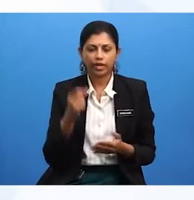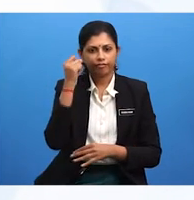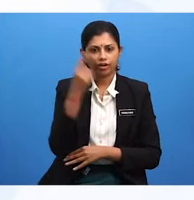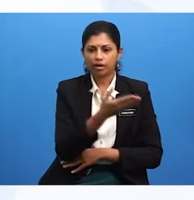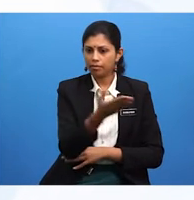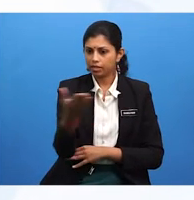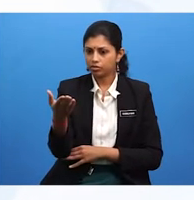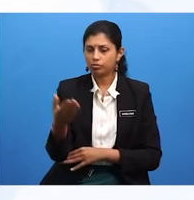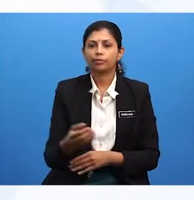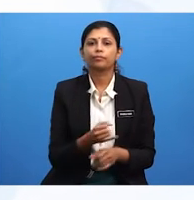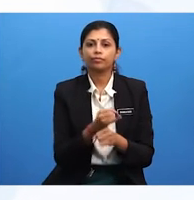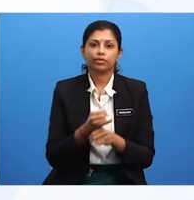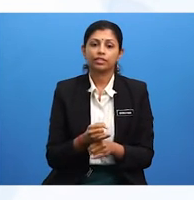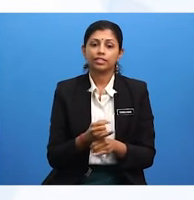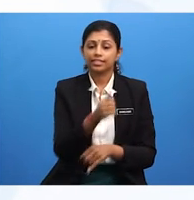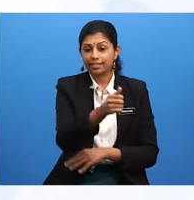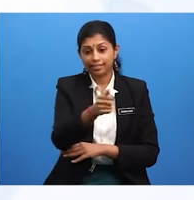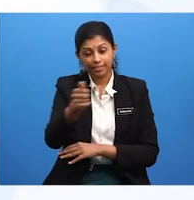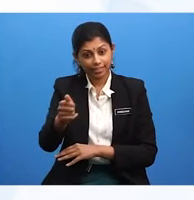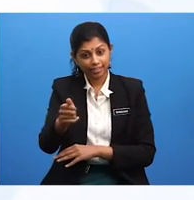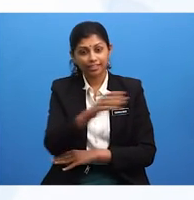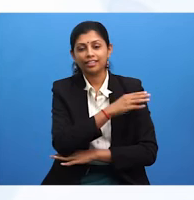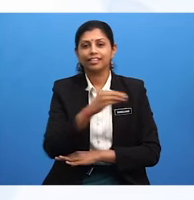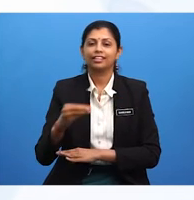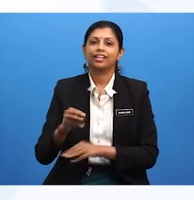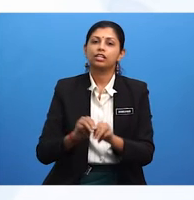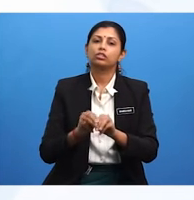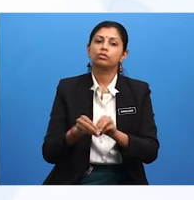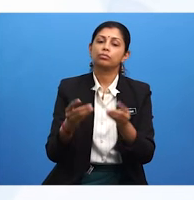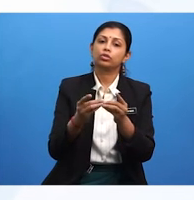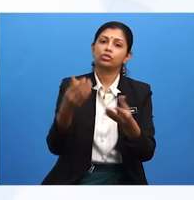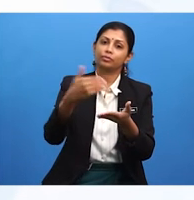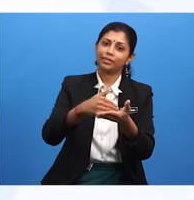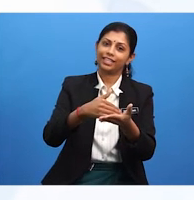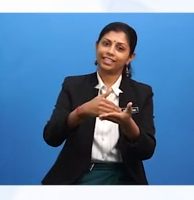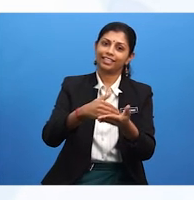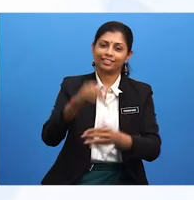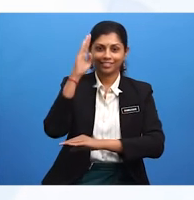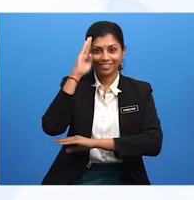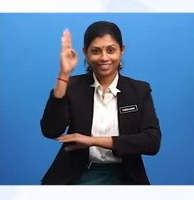Jaga diri dan semoga kita berjumpa lagi.